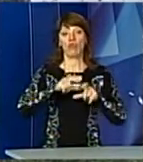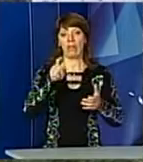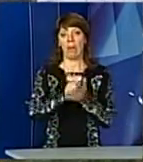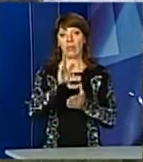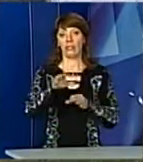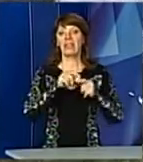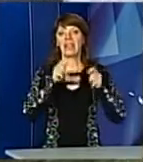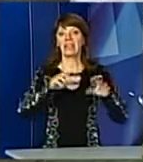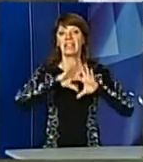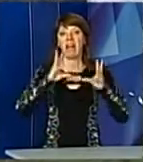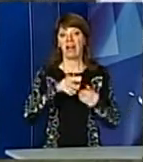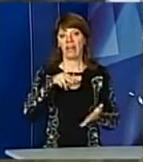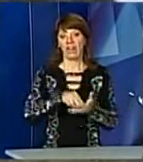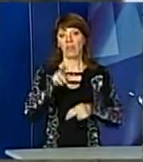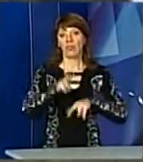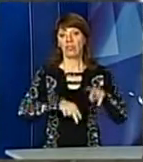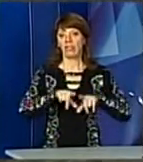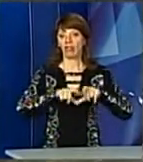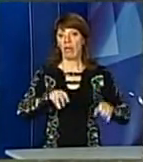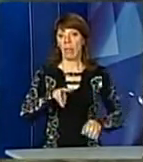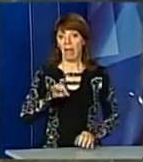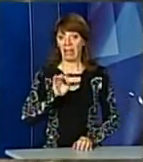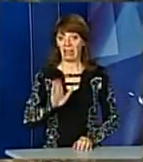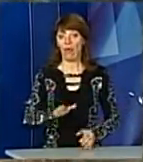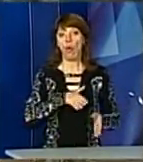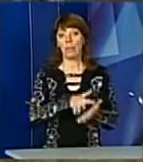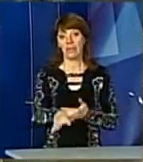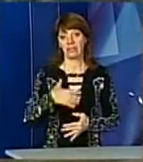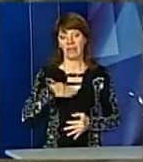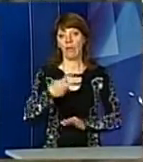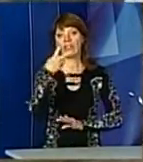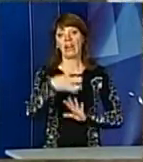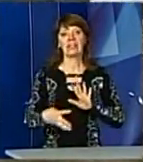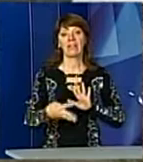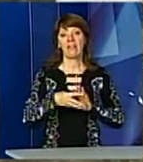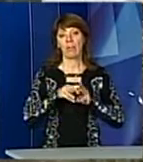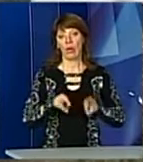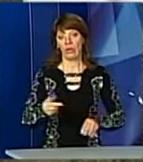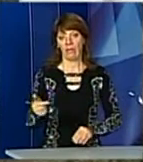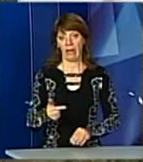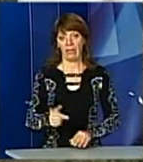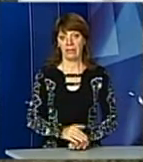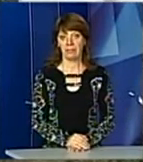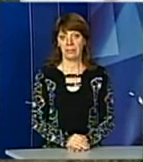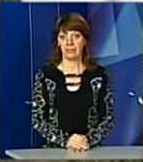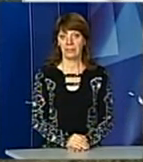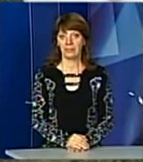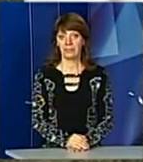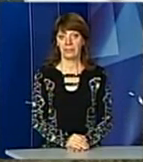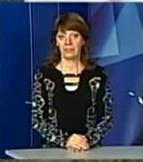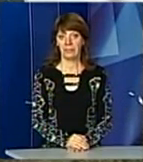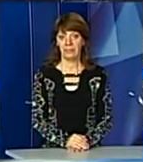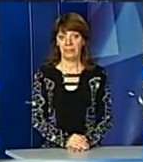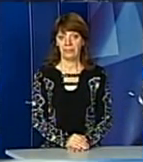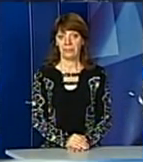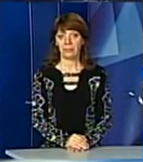Загалом вартість виконання робіт з будівництва школи у Малихові обійдеться Львову у 29 мільйонів гривень. Віталій Гамадин, Назар Петуляк,